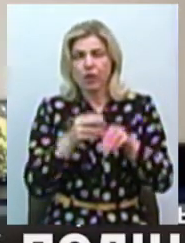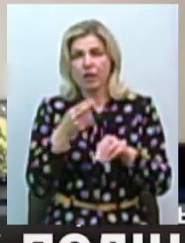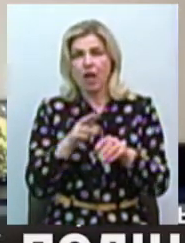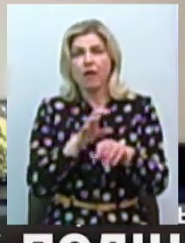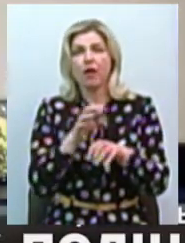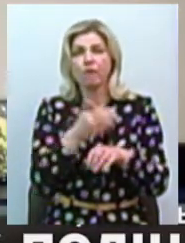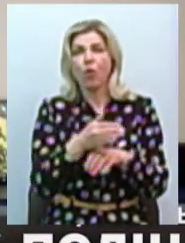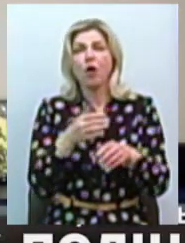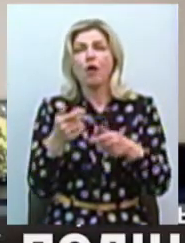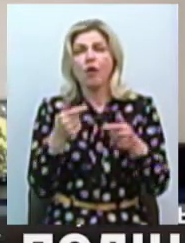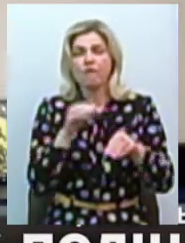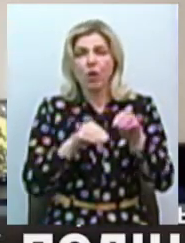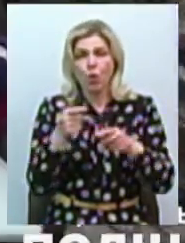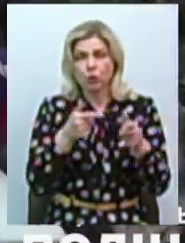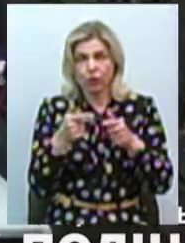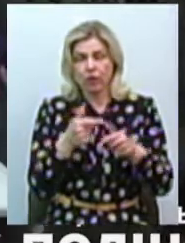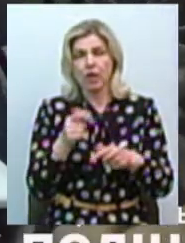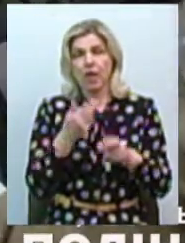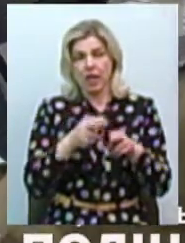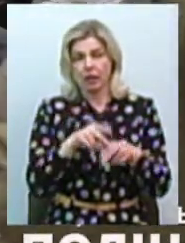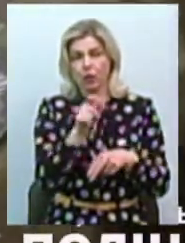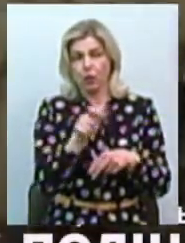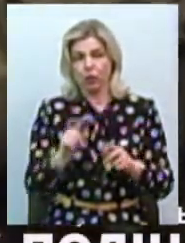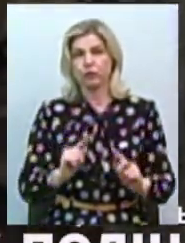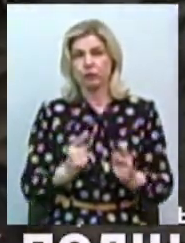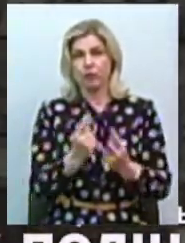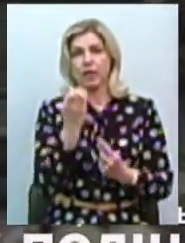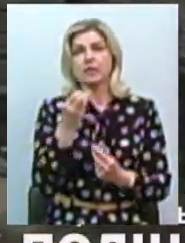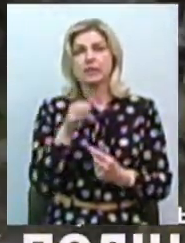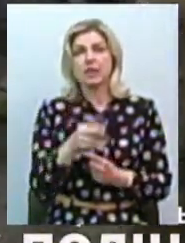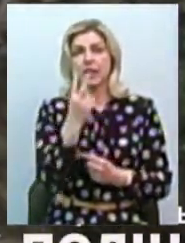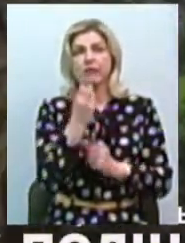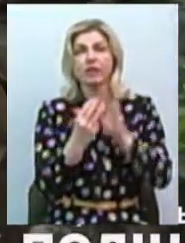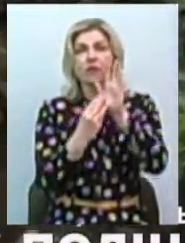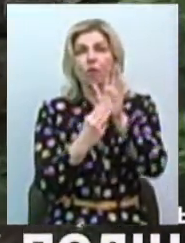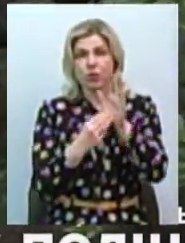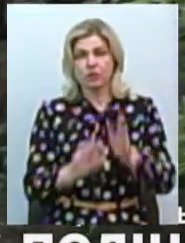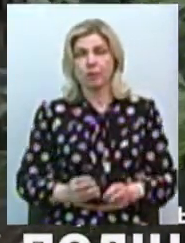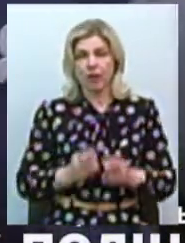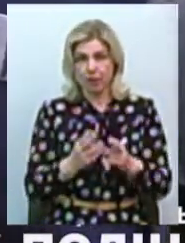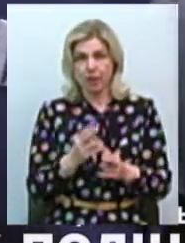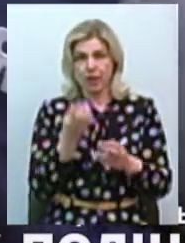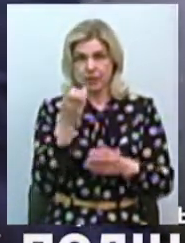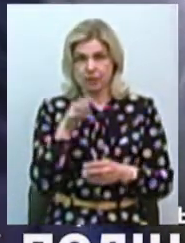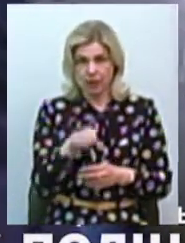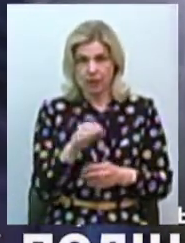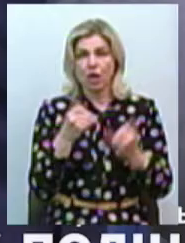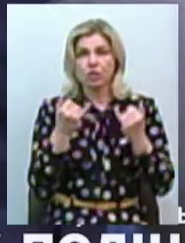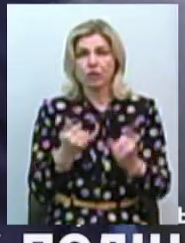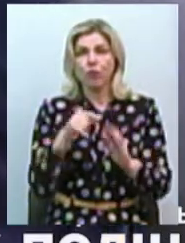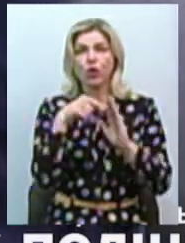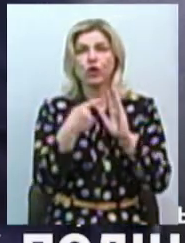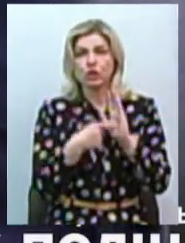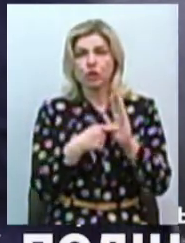інше. Відповідно, особи затримані в порядку статті 208. На сьогодні вирішується питання щодо